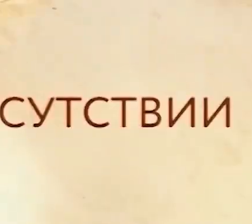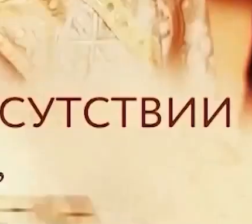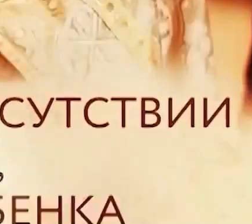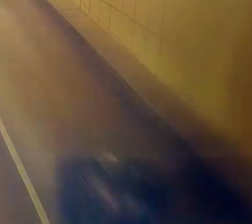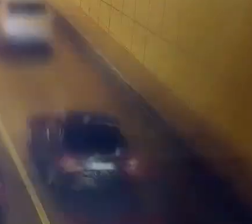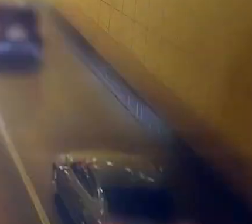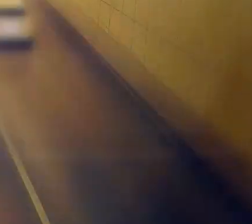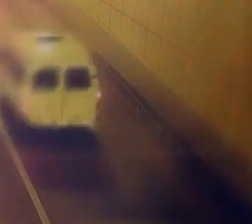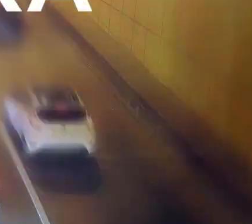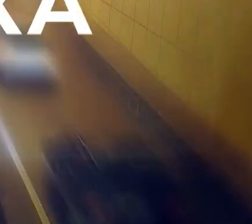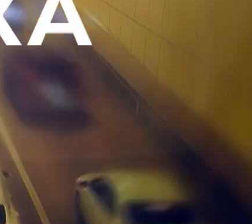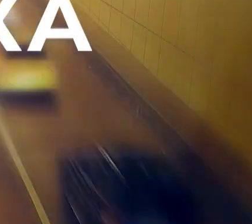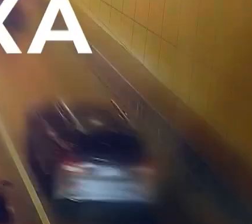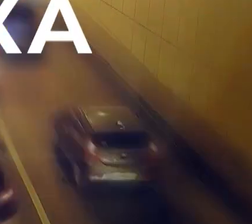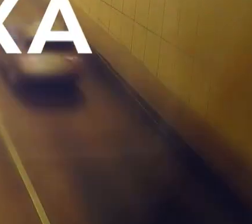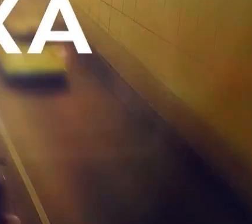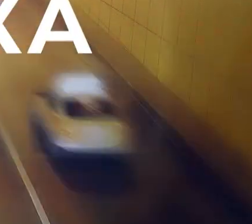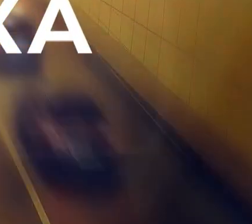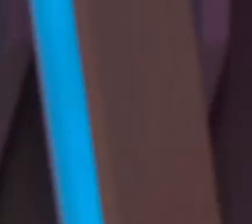Это свидетельство.